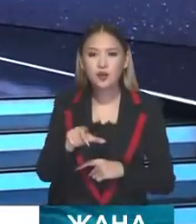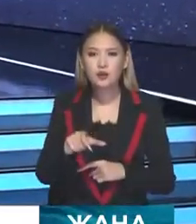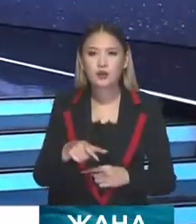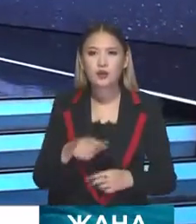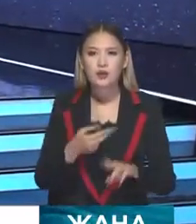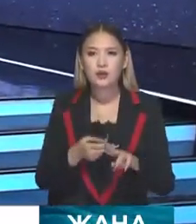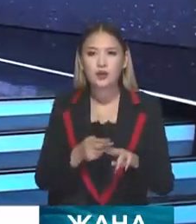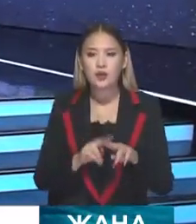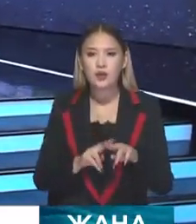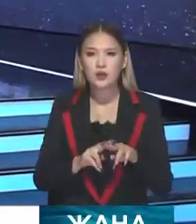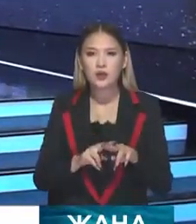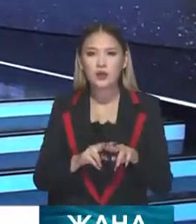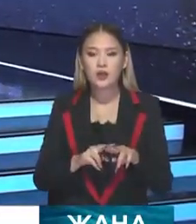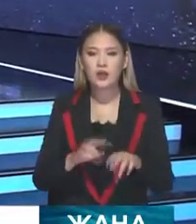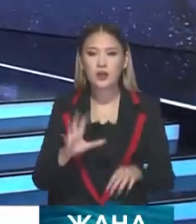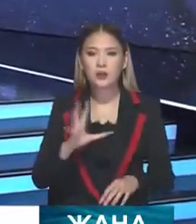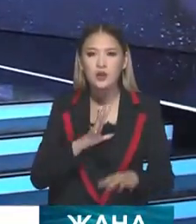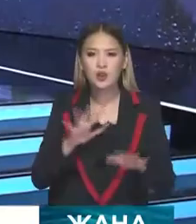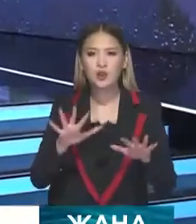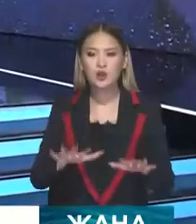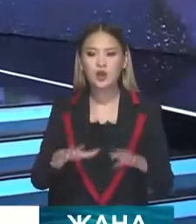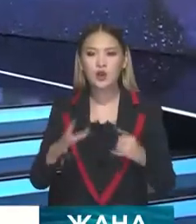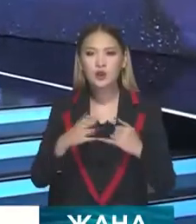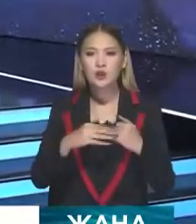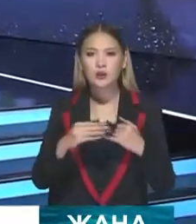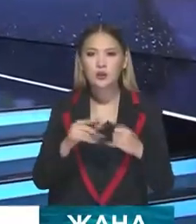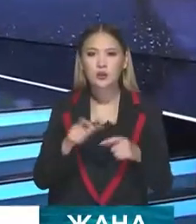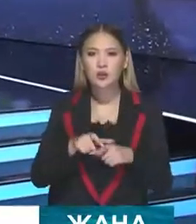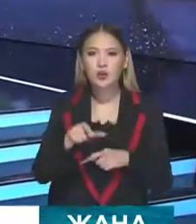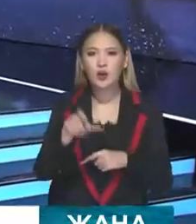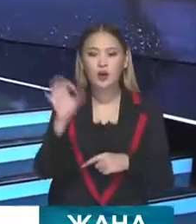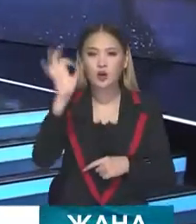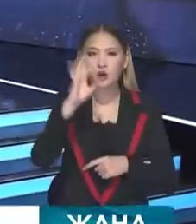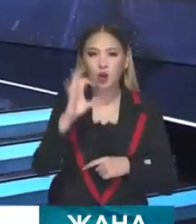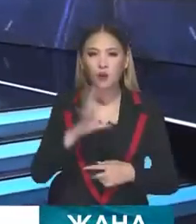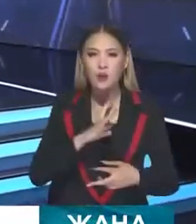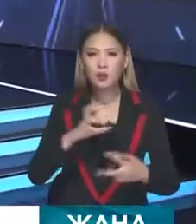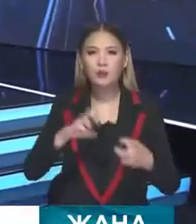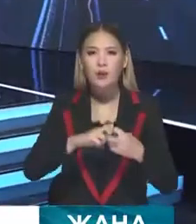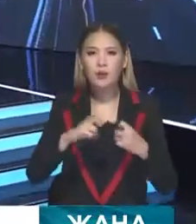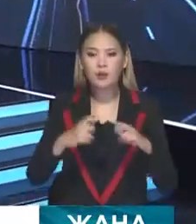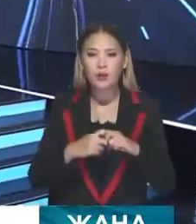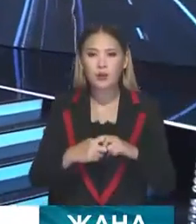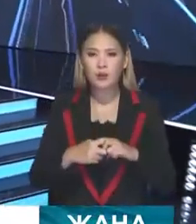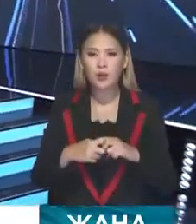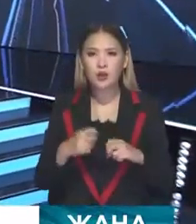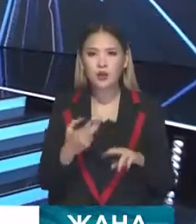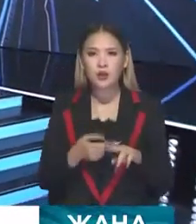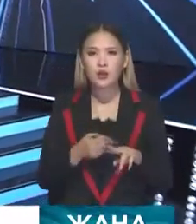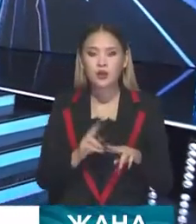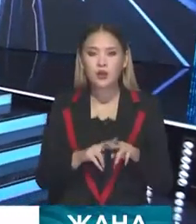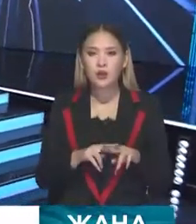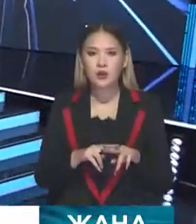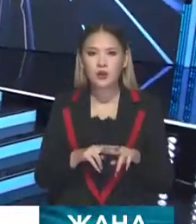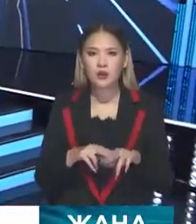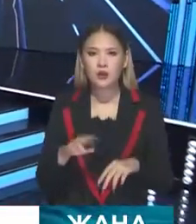батыс өңірінің жолдары, соның ішінде жергілікті желдегі жолдар бойынша біраз мәселелер болды. Бірақ дей тұрғанмен қазір